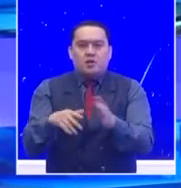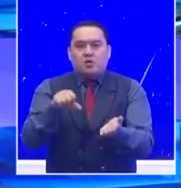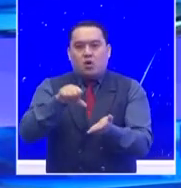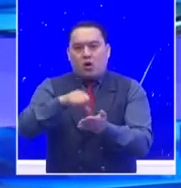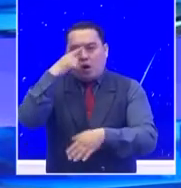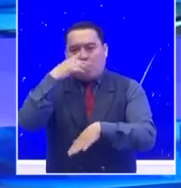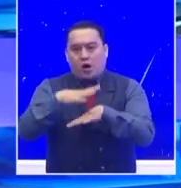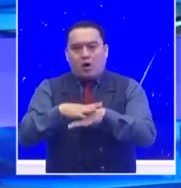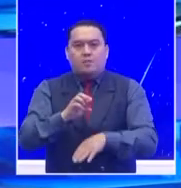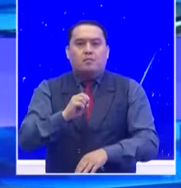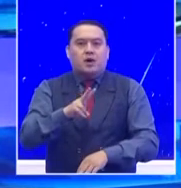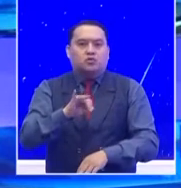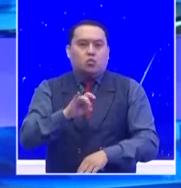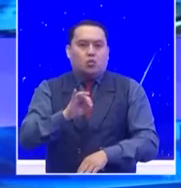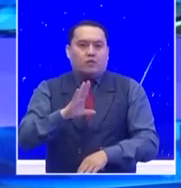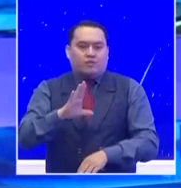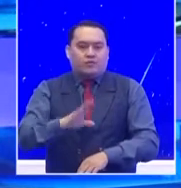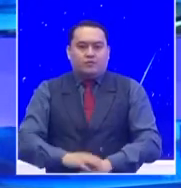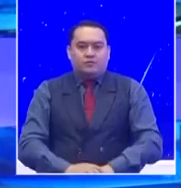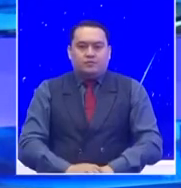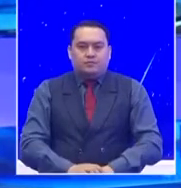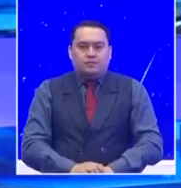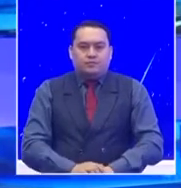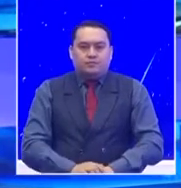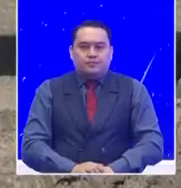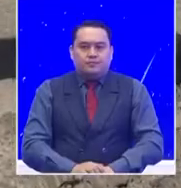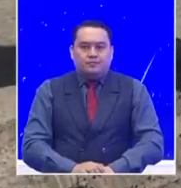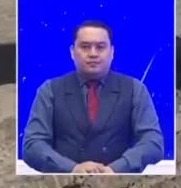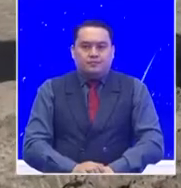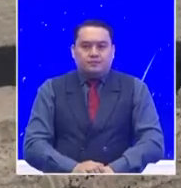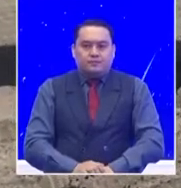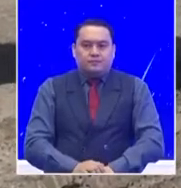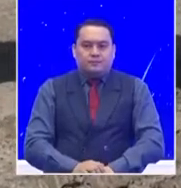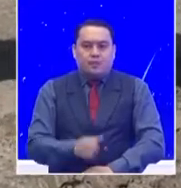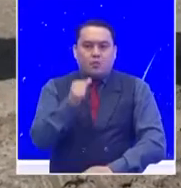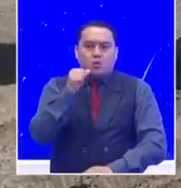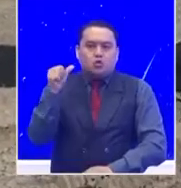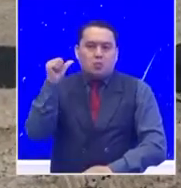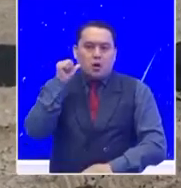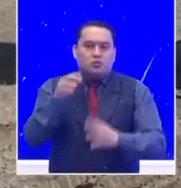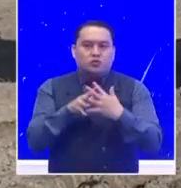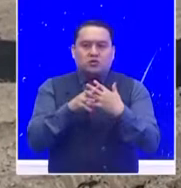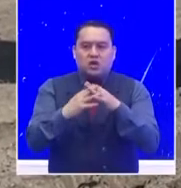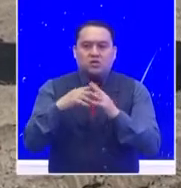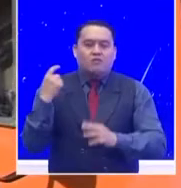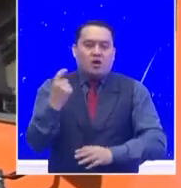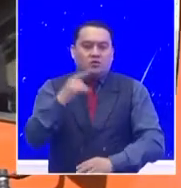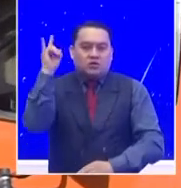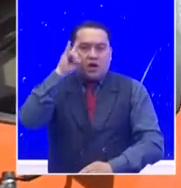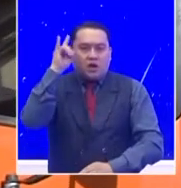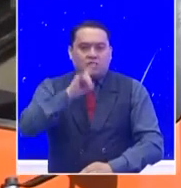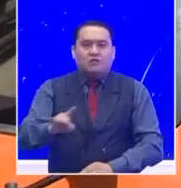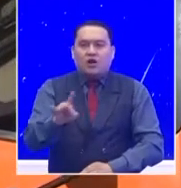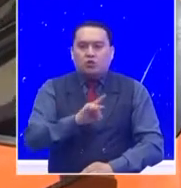принял участие заместитель акима Алматинской области Багдат Манзоров. В прошлом году в агропромышленном комплексе Сарканского